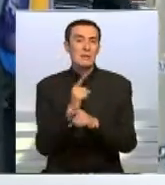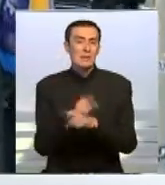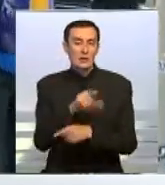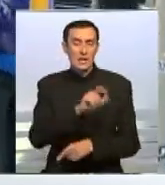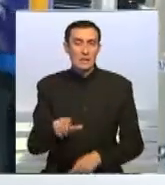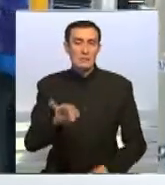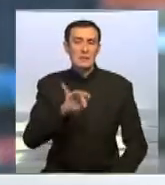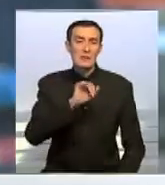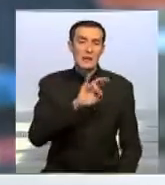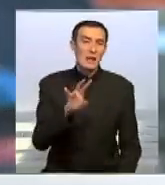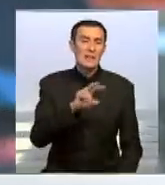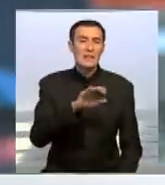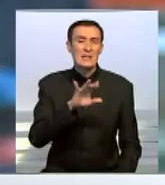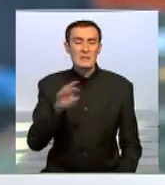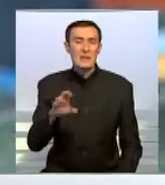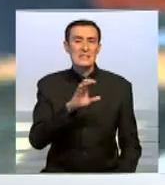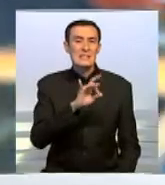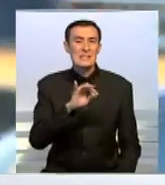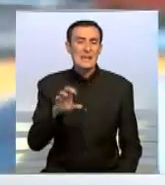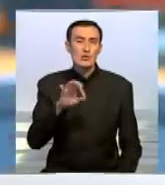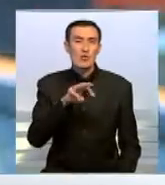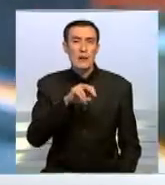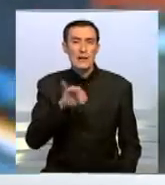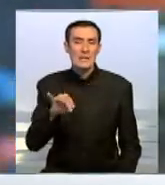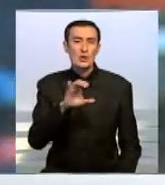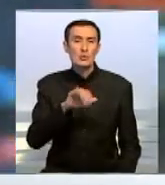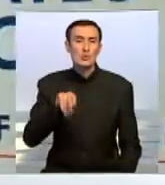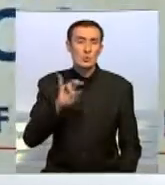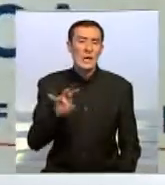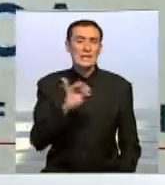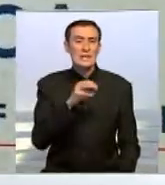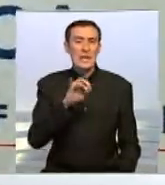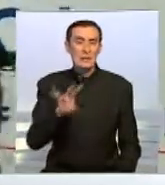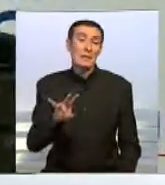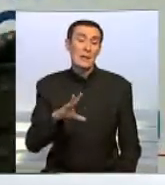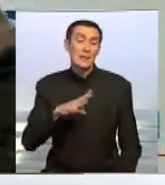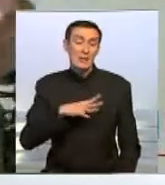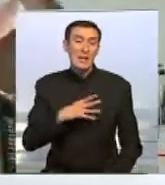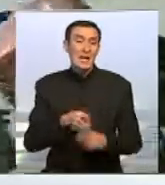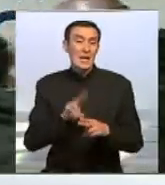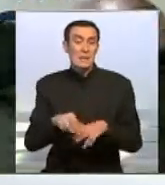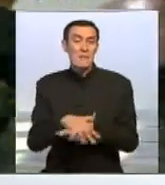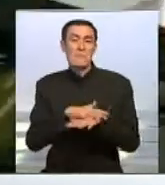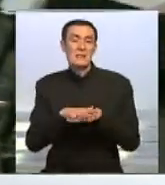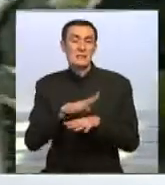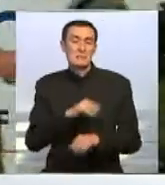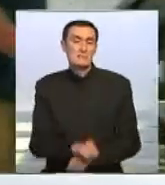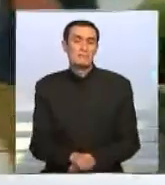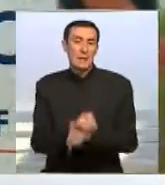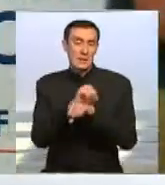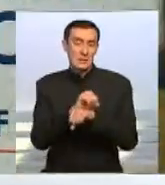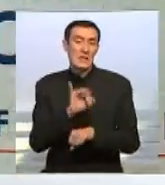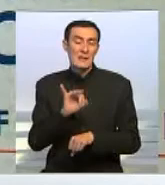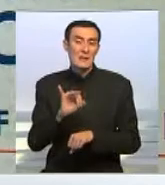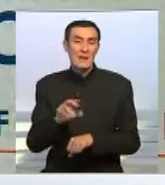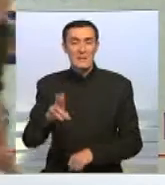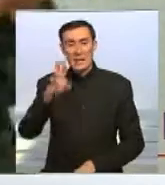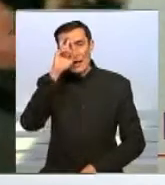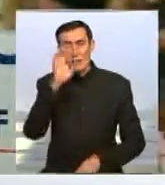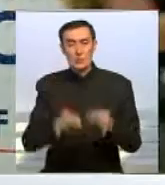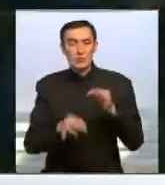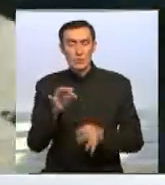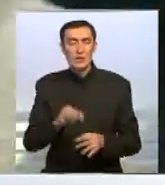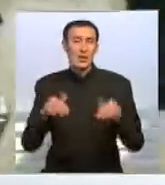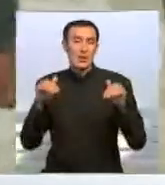въезд гражданам Ирана, Ливии, Сирии, Сомали, Судана и Йемена. Это вызвало массовые протесты. Федеральные суды